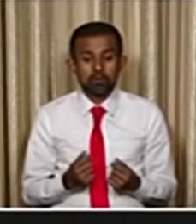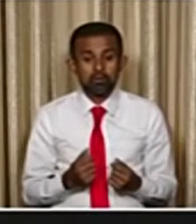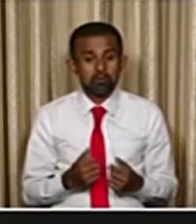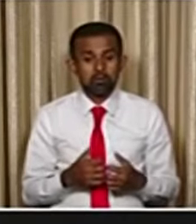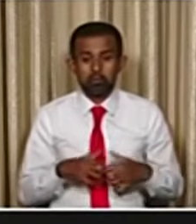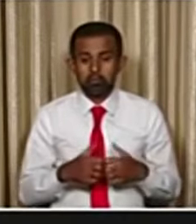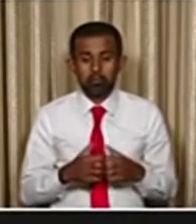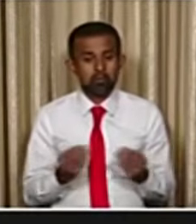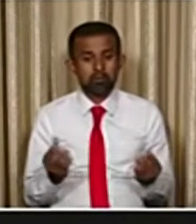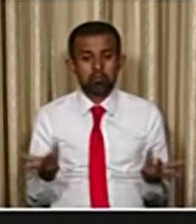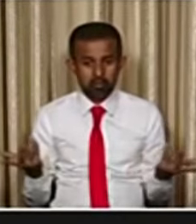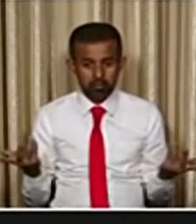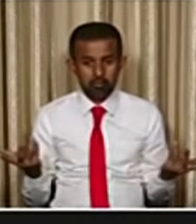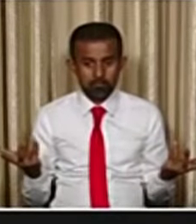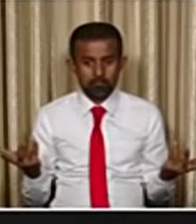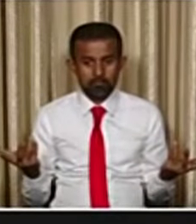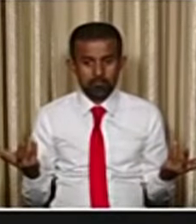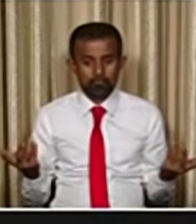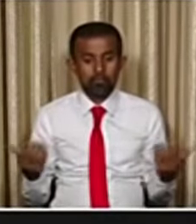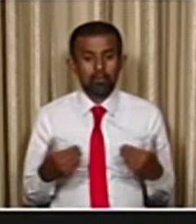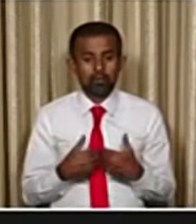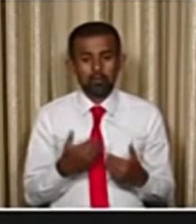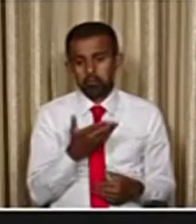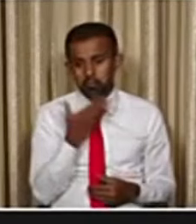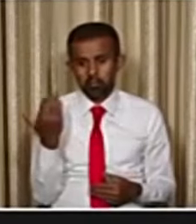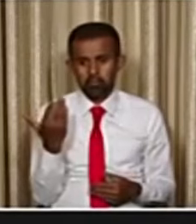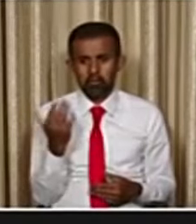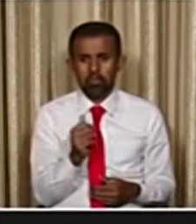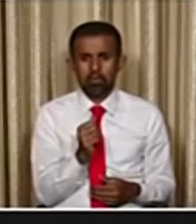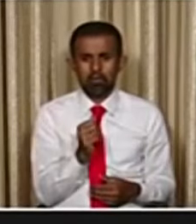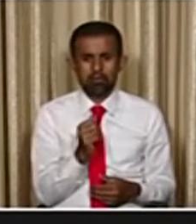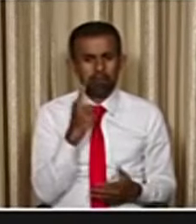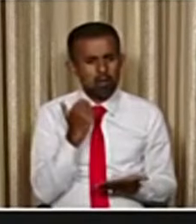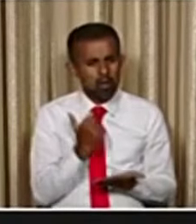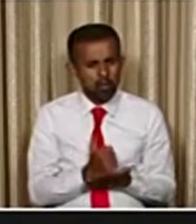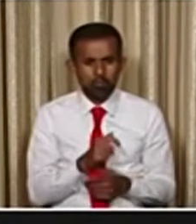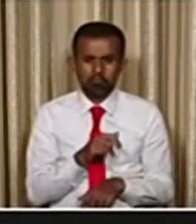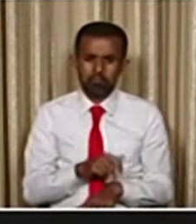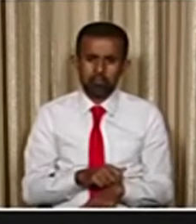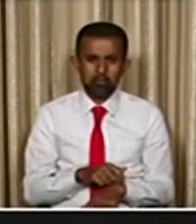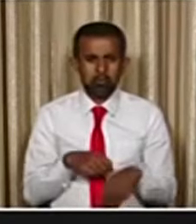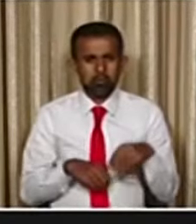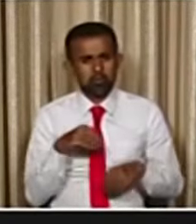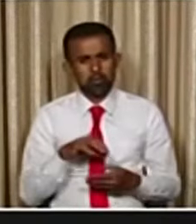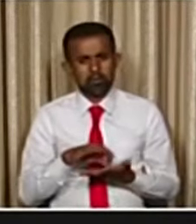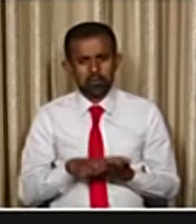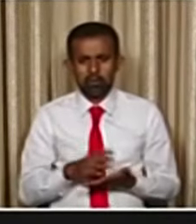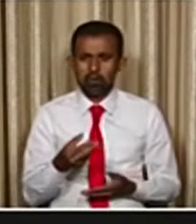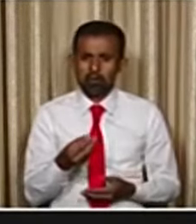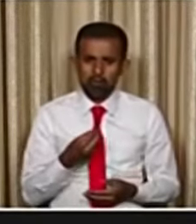වෙන්න පුළුවන්කමක් තිබෙන්නේ නැහැ. හැබැයි අද අපිට පුළුවන්කමක් ලැබිලා තියෙනවා මේ තਿੱත් බෙහෙත් බීලා මේ අධේශපාලක තීන්දුව